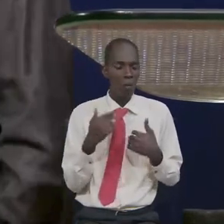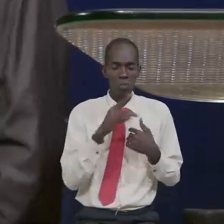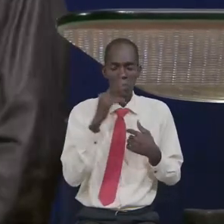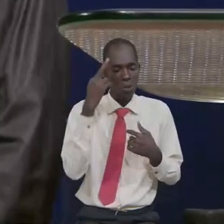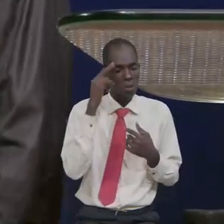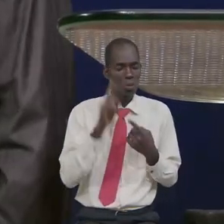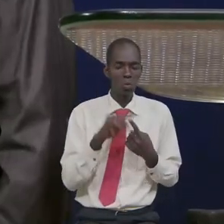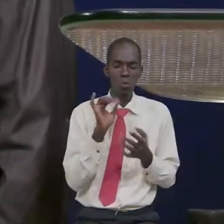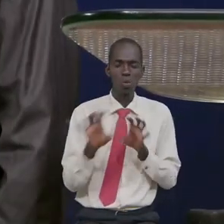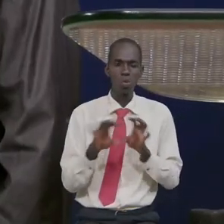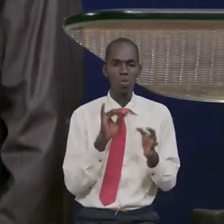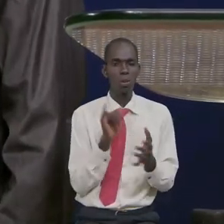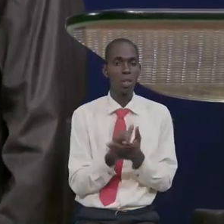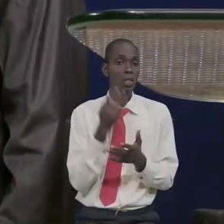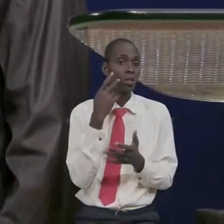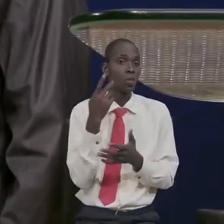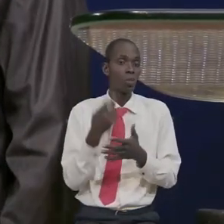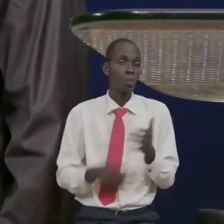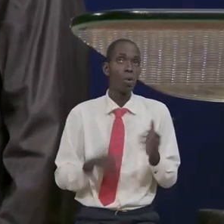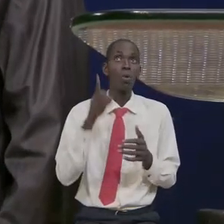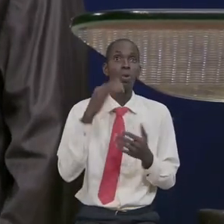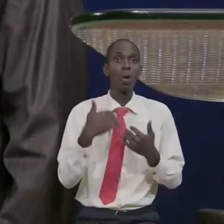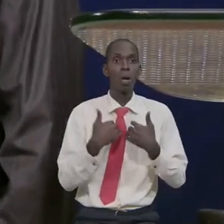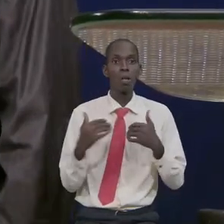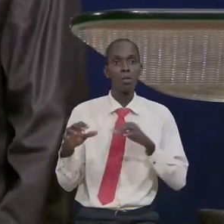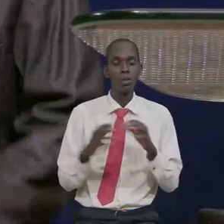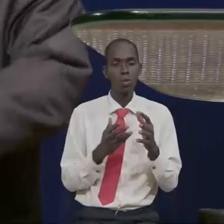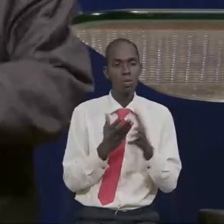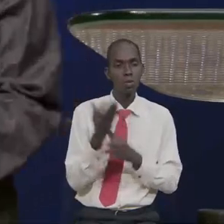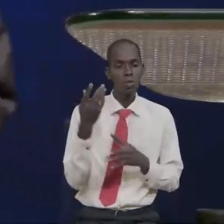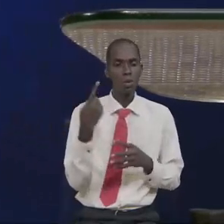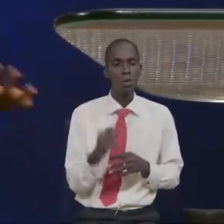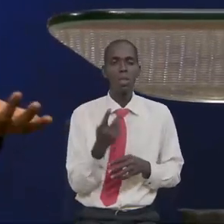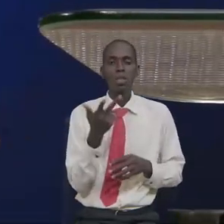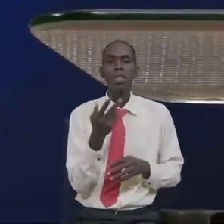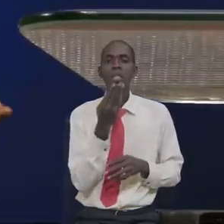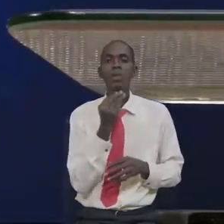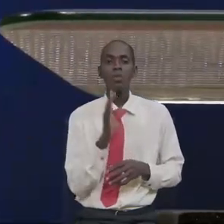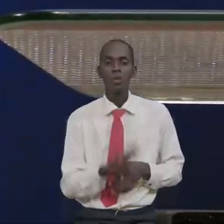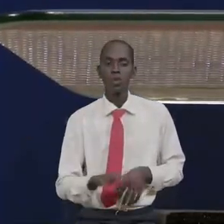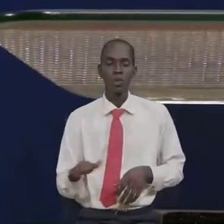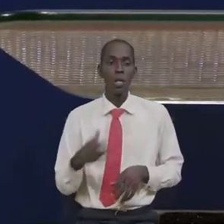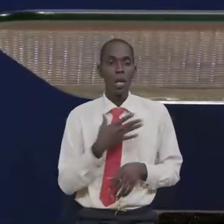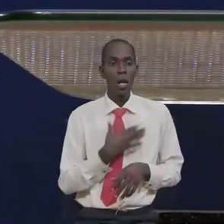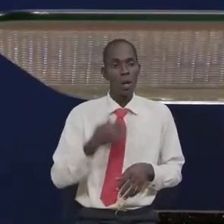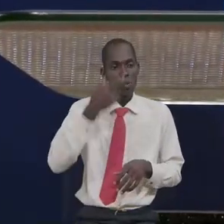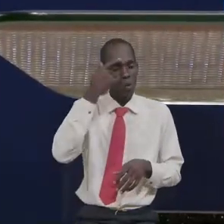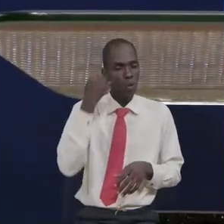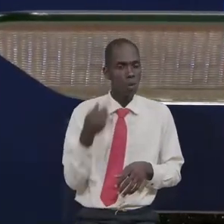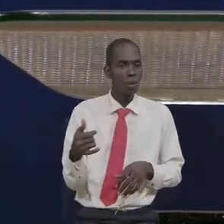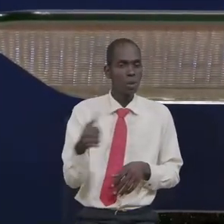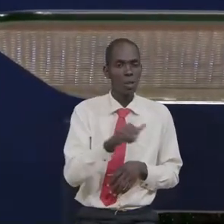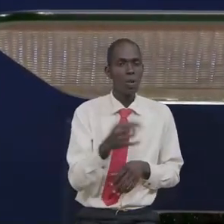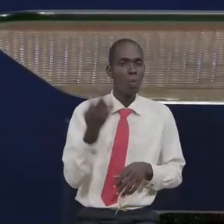ils n'ont pas le droit de faire cela. Regardez ce que Dieu a fait par Daniel, Sadrach, Meshach, Abednego, parce qu'ils sont